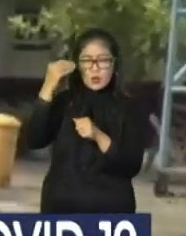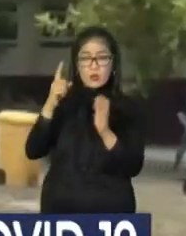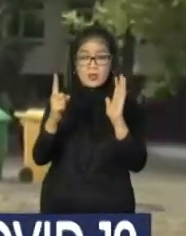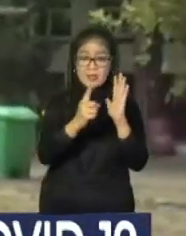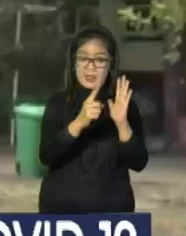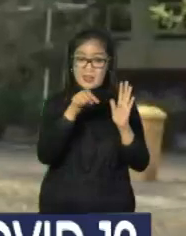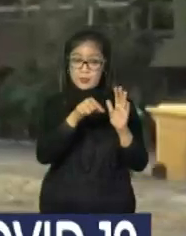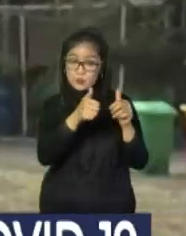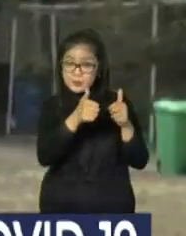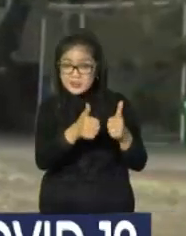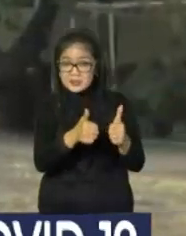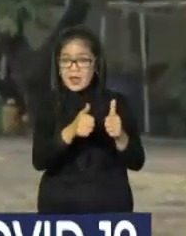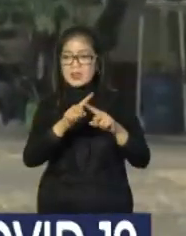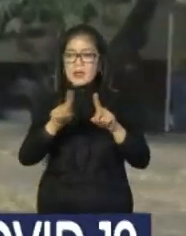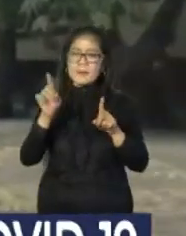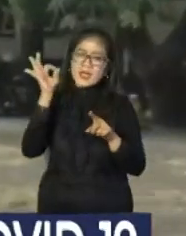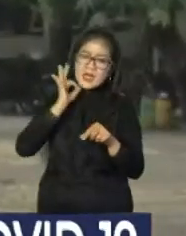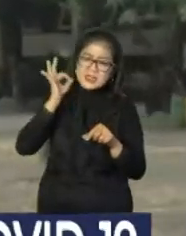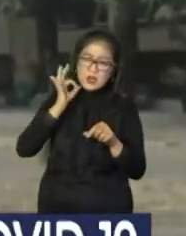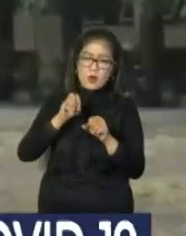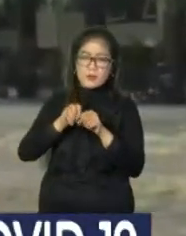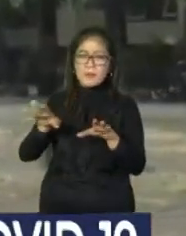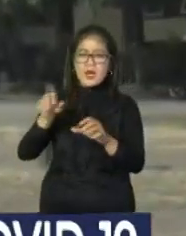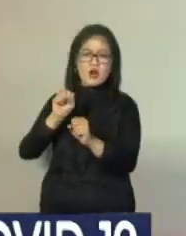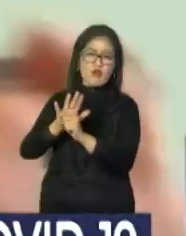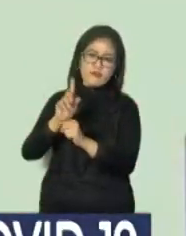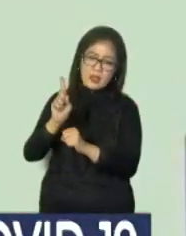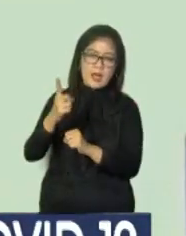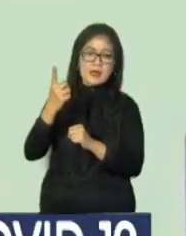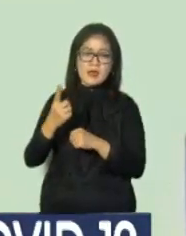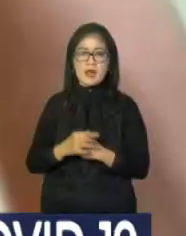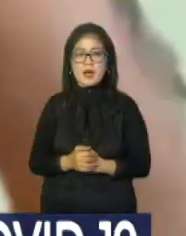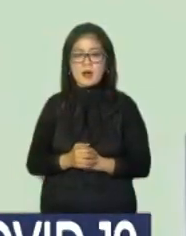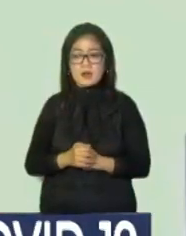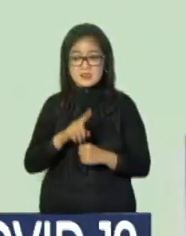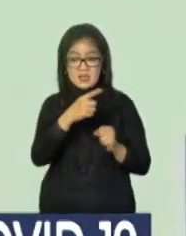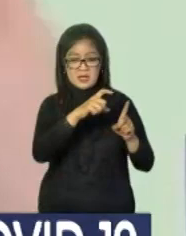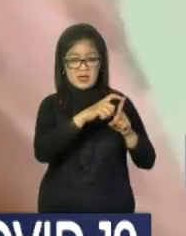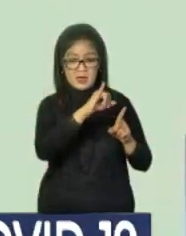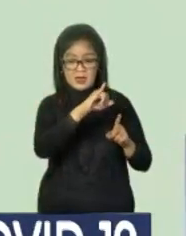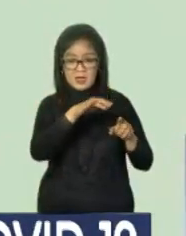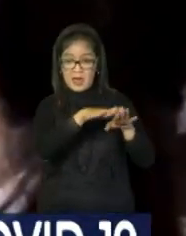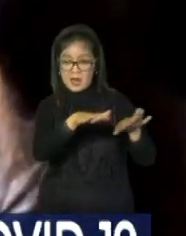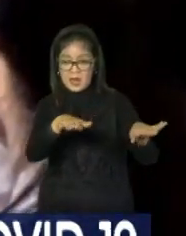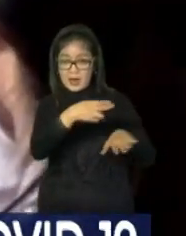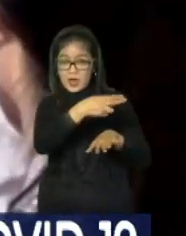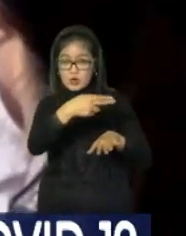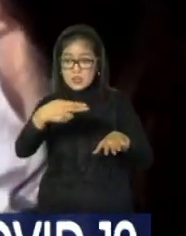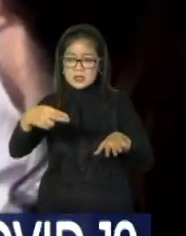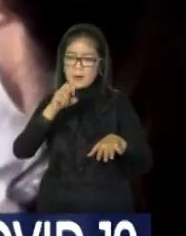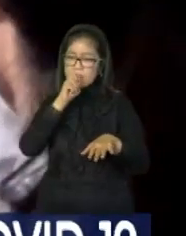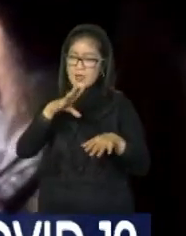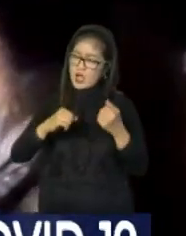dilakukan tanpa berpotensi menyebarkan COVID-19? Ikatan Dokter Anak Indonesia mendukung pembelajaran tatap muka